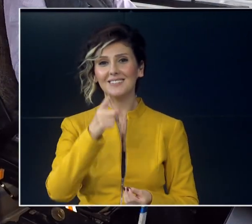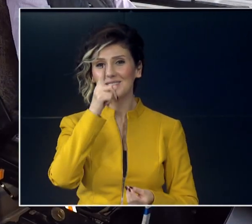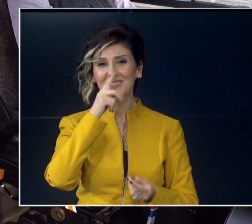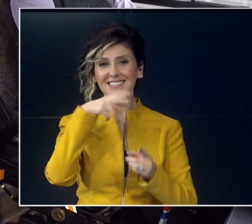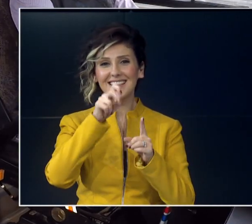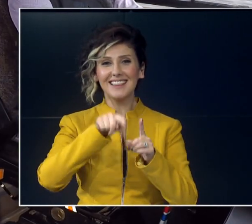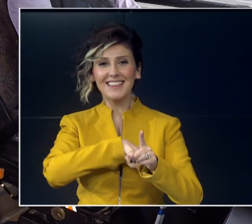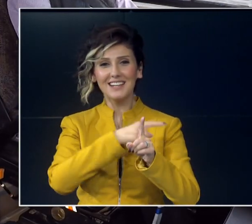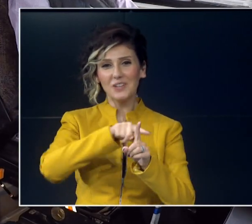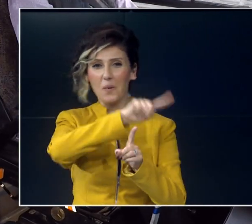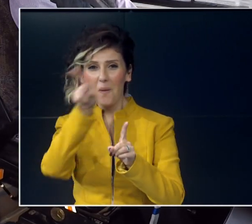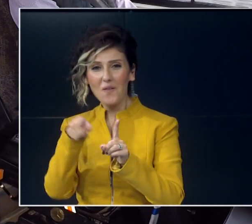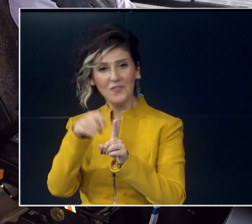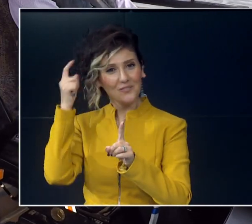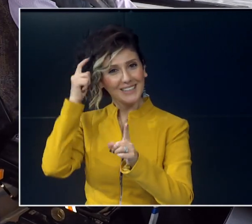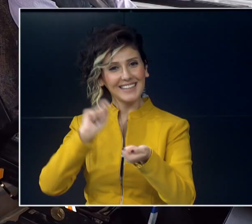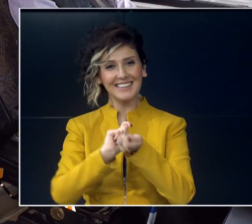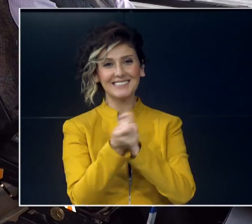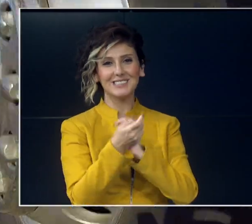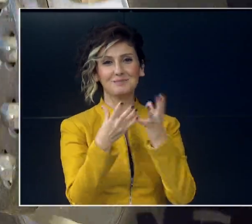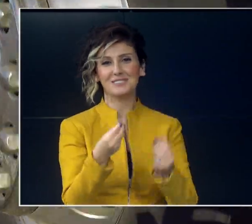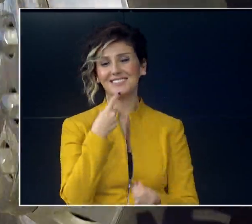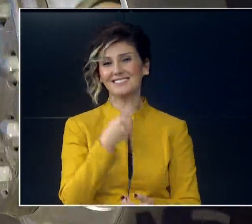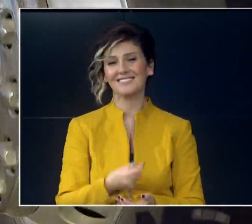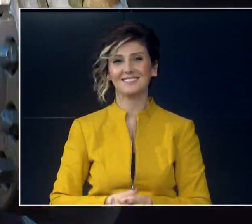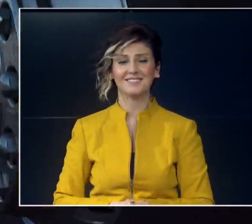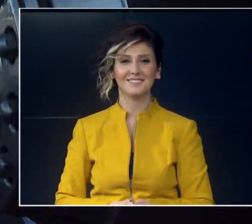derece böyle değişti fikirler.